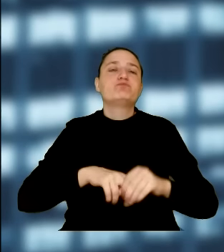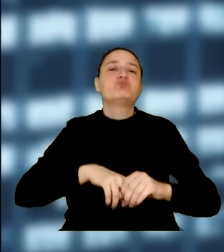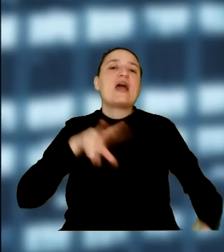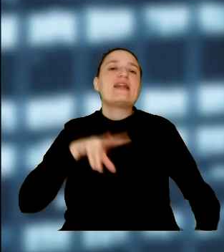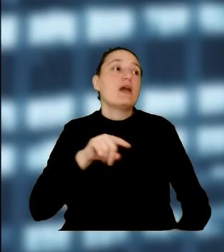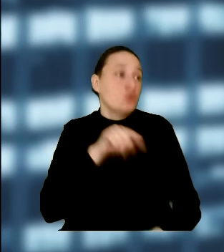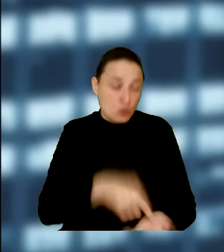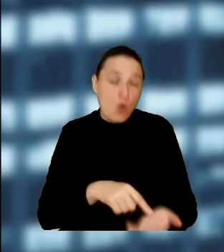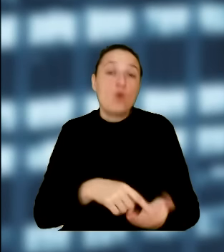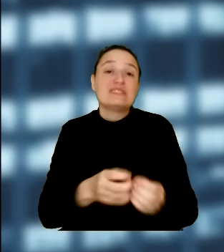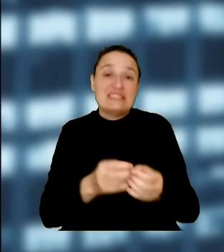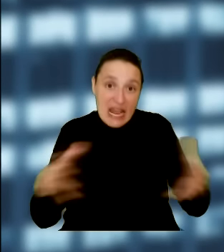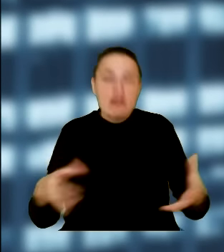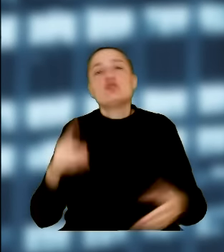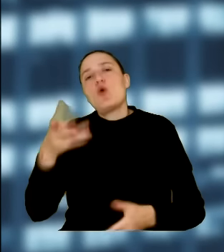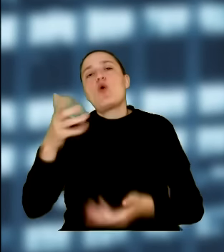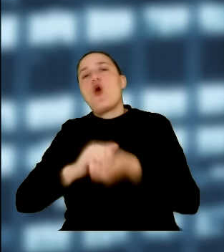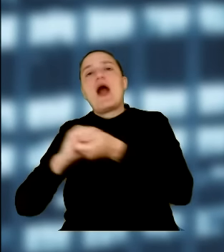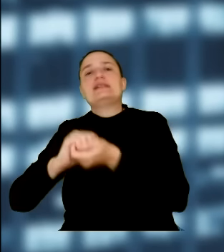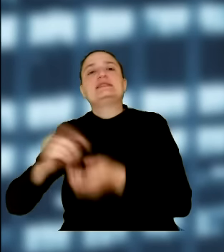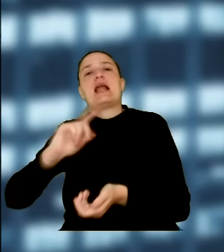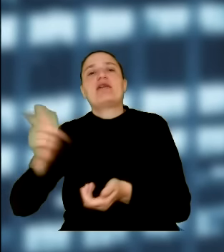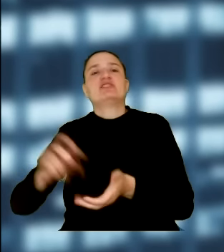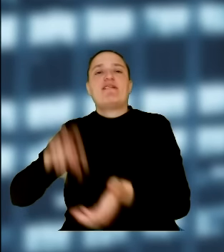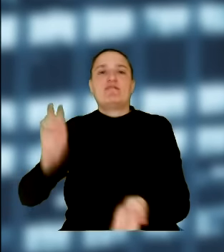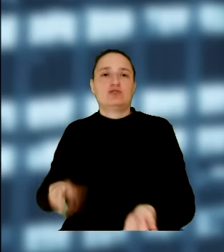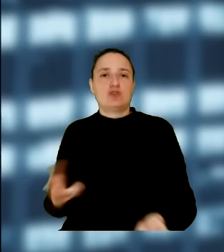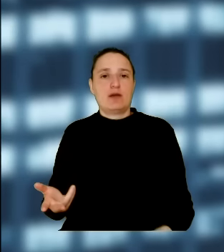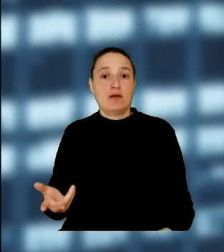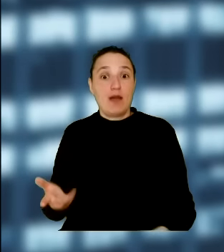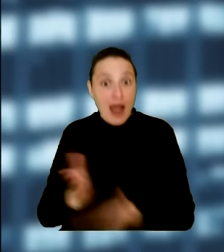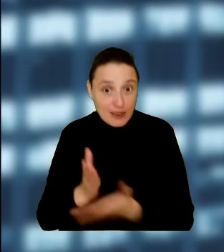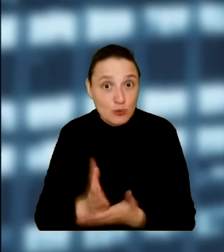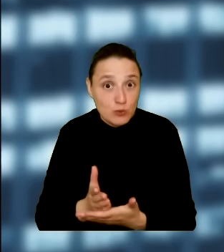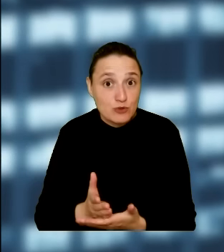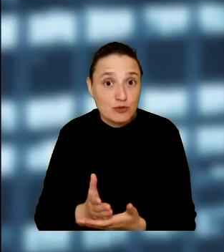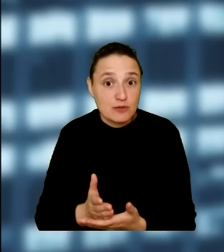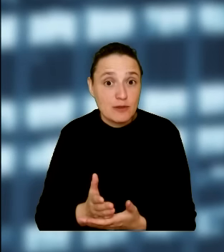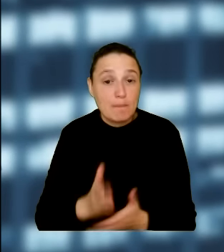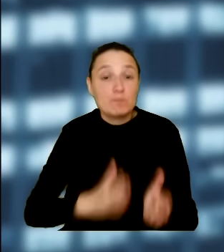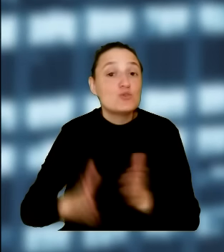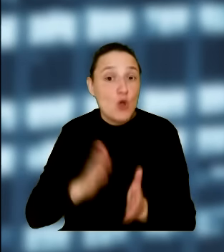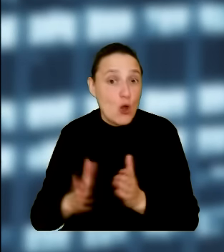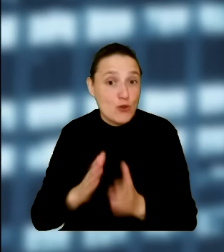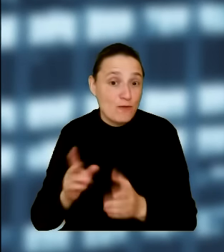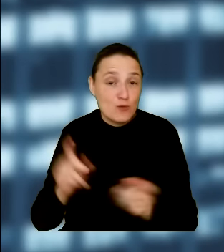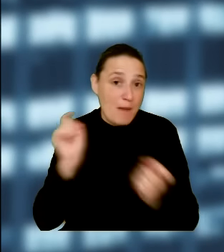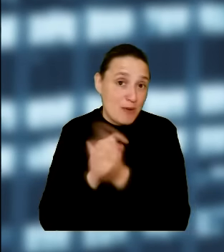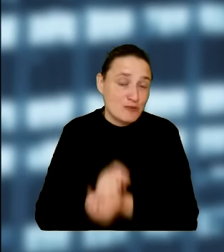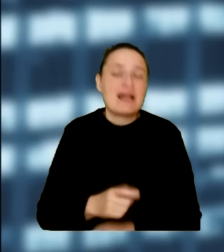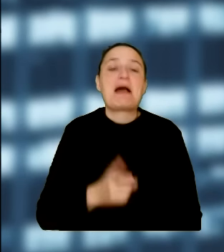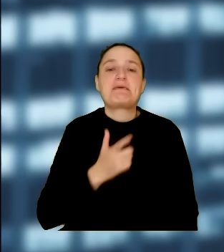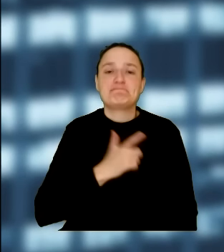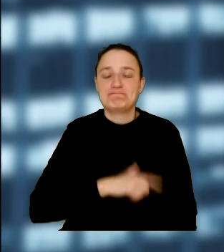X pani poseł Żółkowska i na pewno już zaczęła temperować kredki na ten protest. Ja bardzo uprzejmie